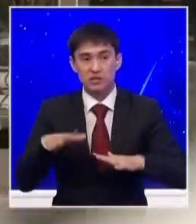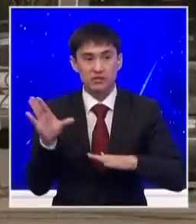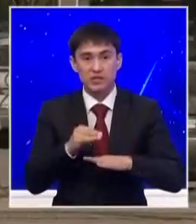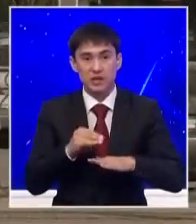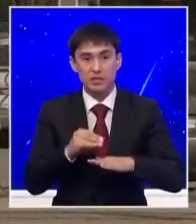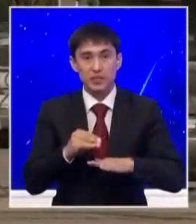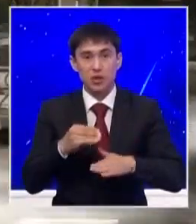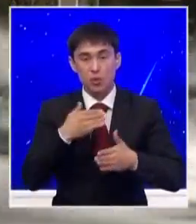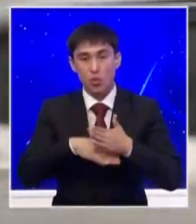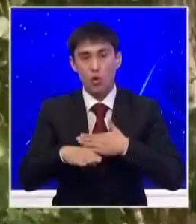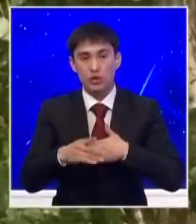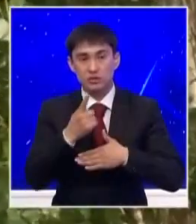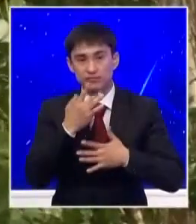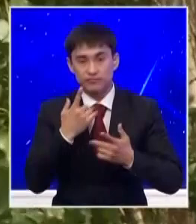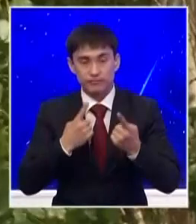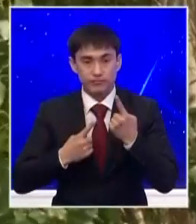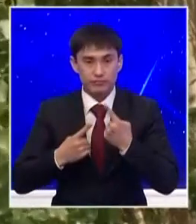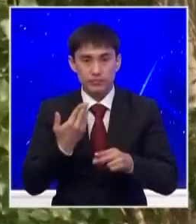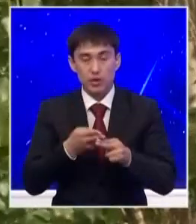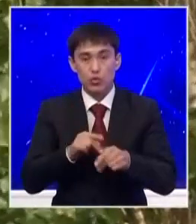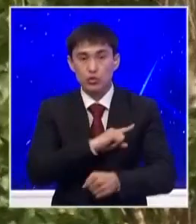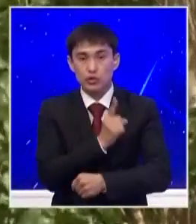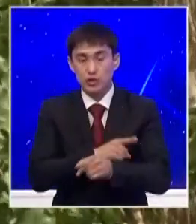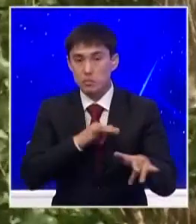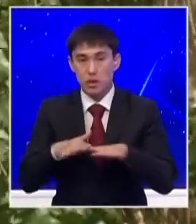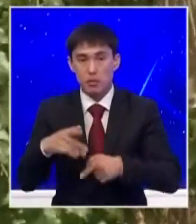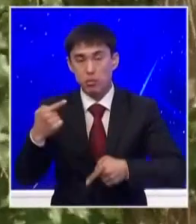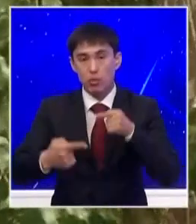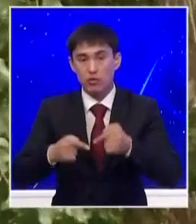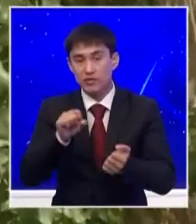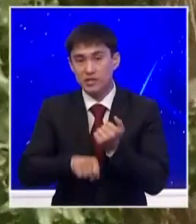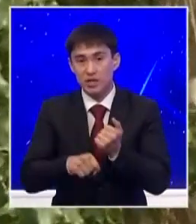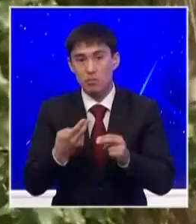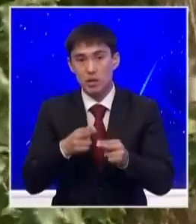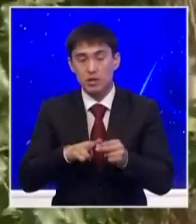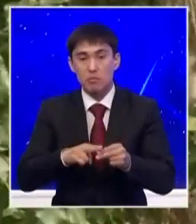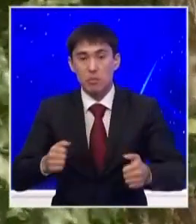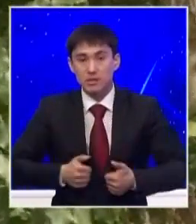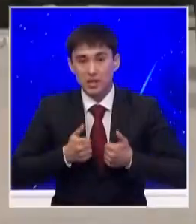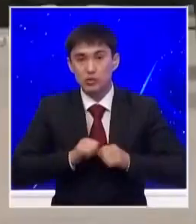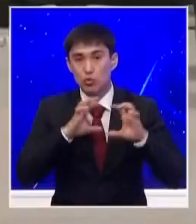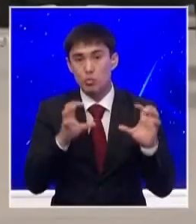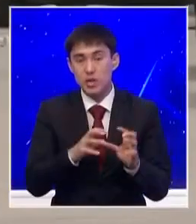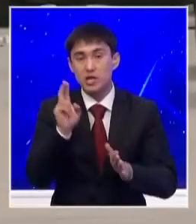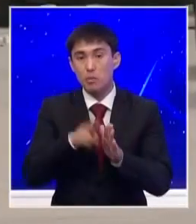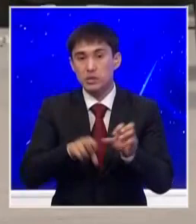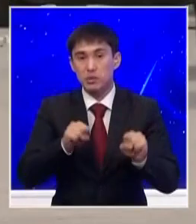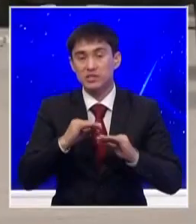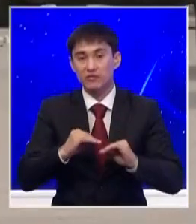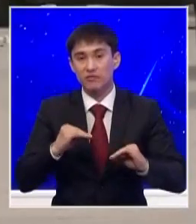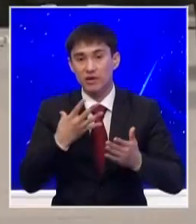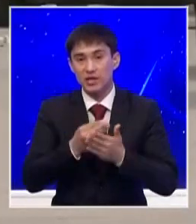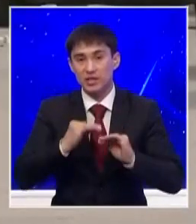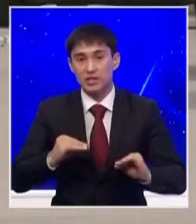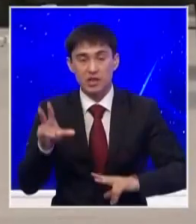израненными душами. Поэтому стоит не только усилить меры по борьбе с насилием постфактум, но и постараться уберечь и обезопасить своих детей